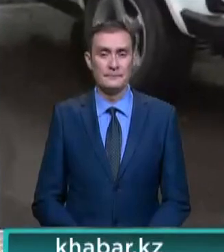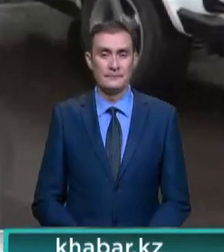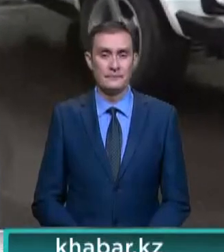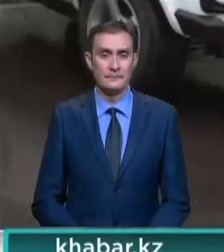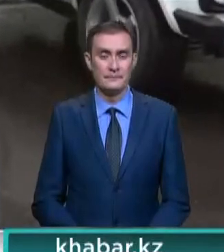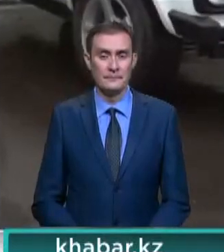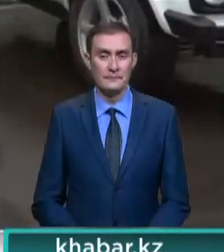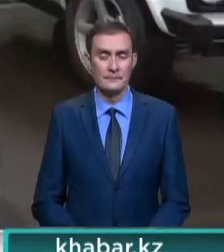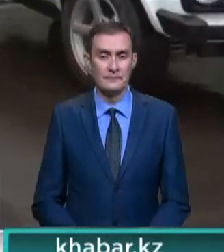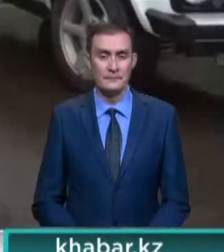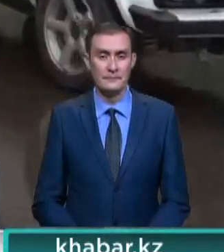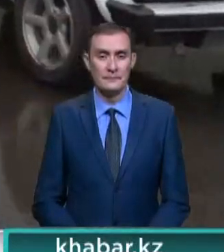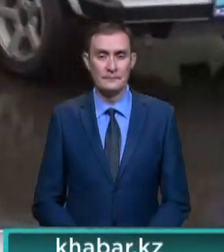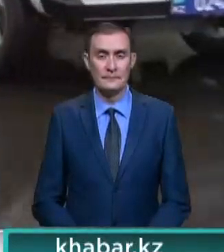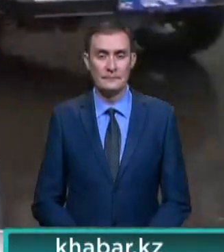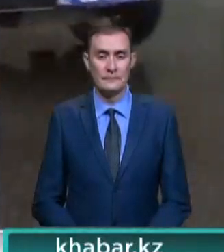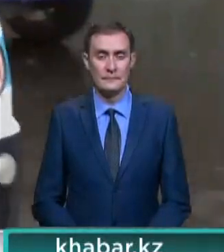Все, поехали.